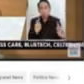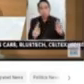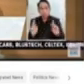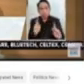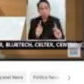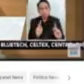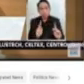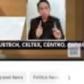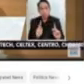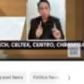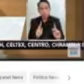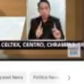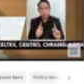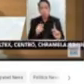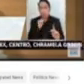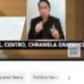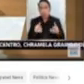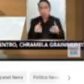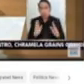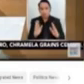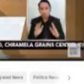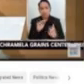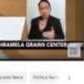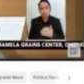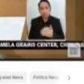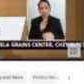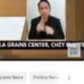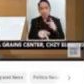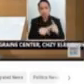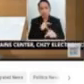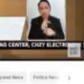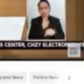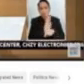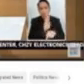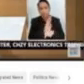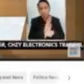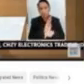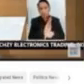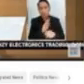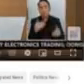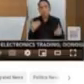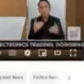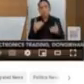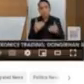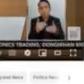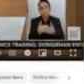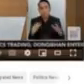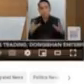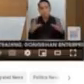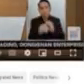natin papayagan ang ganitong kalakaran. Bilang na ang mga araw ng mga smuggler at hoarder na